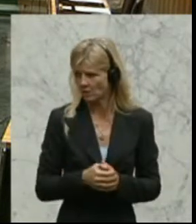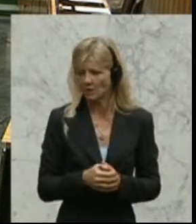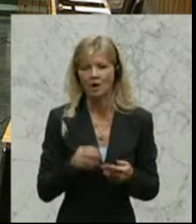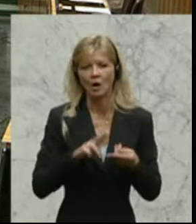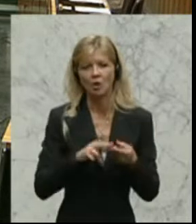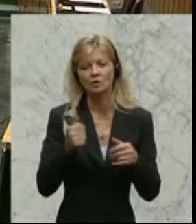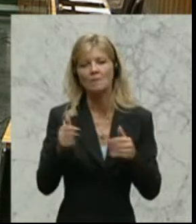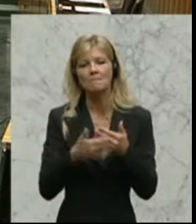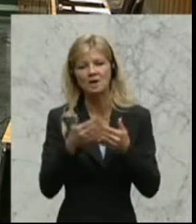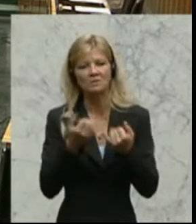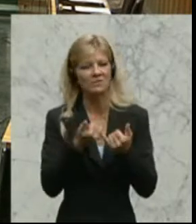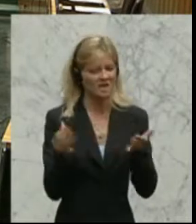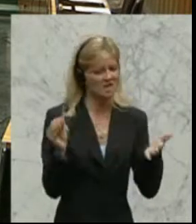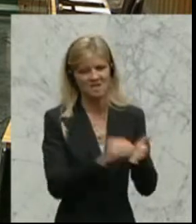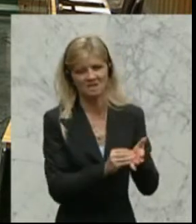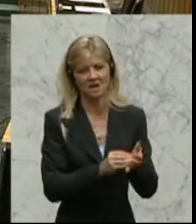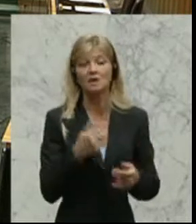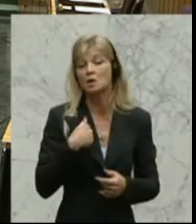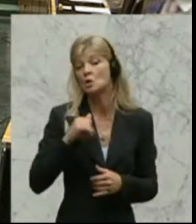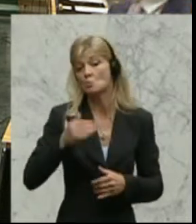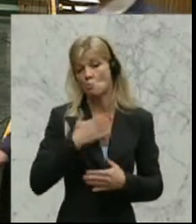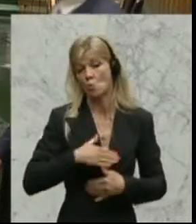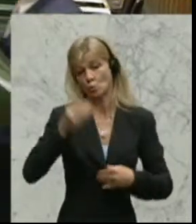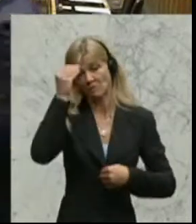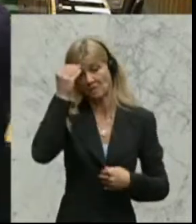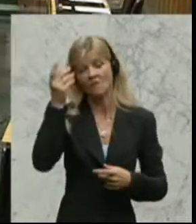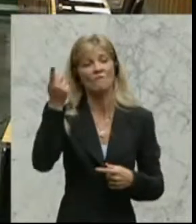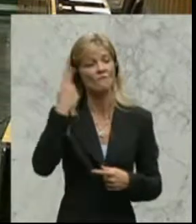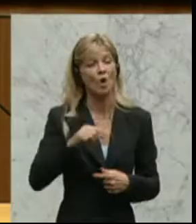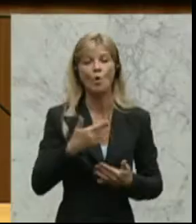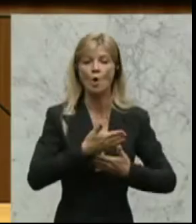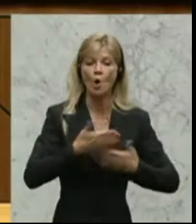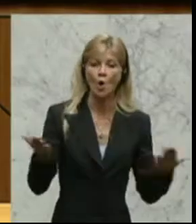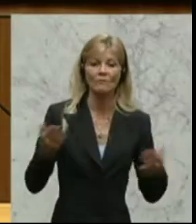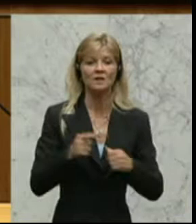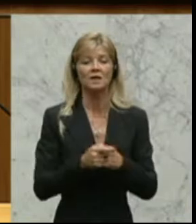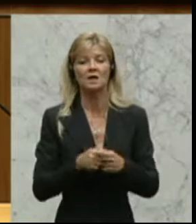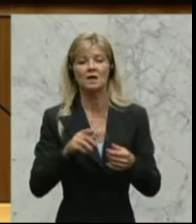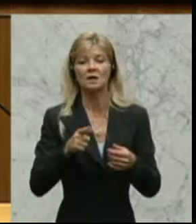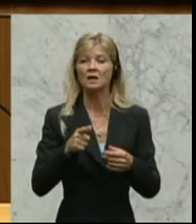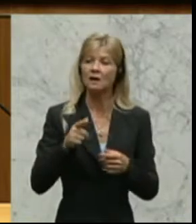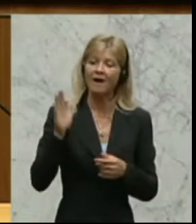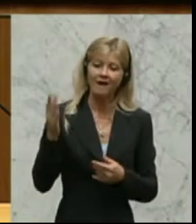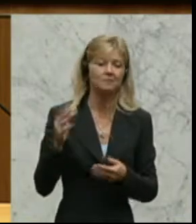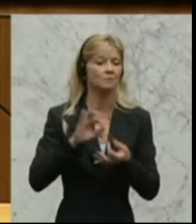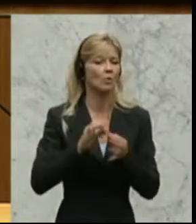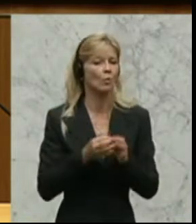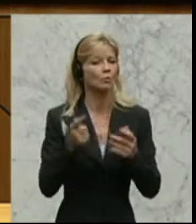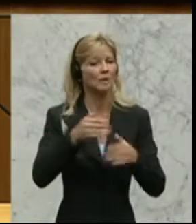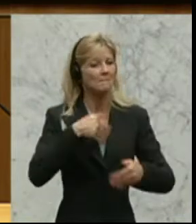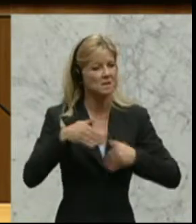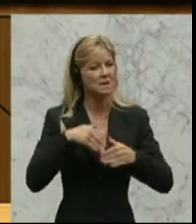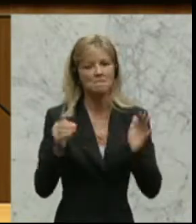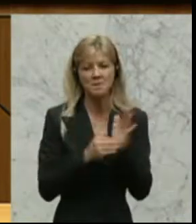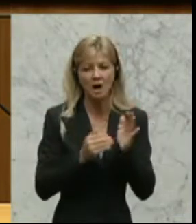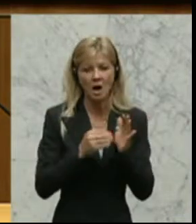öffentliche Hand, warum die Ministerien und alle sonstigen Einrichtungen Inserate brauchen. 200 Millionen Euro hat man dafür im